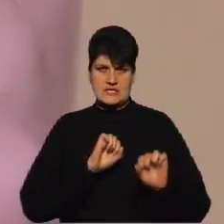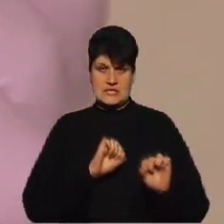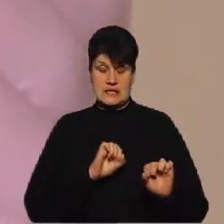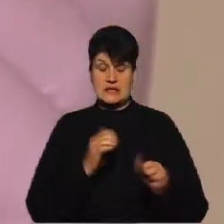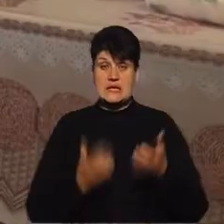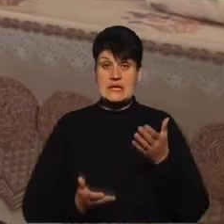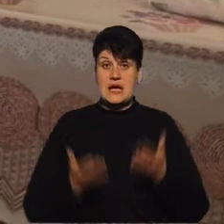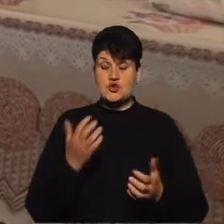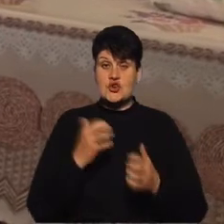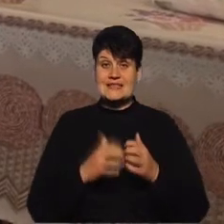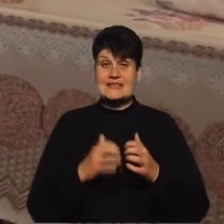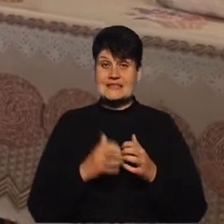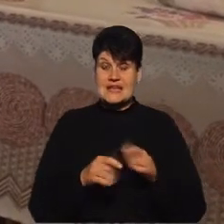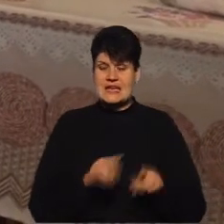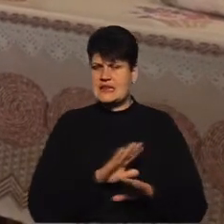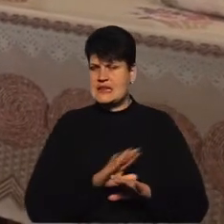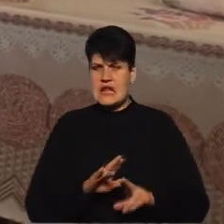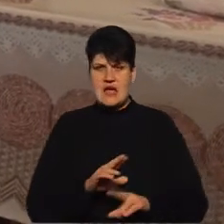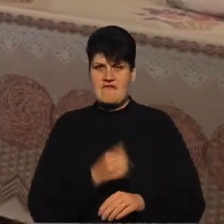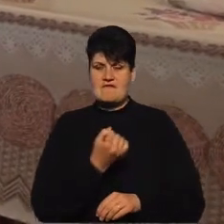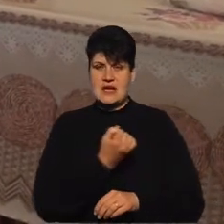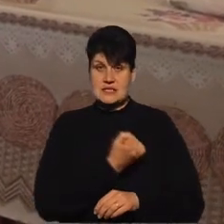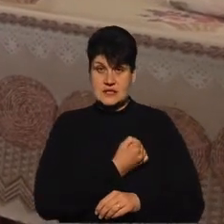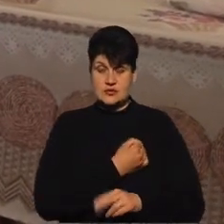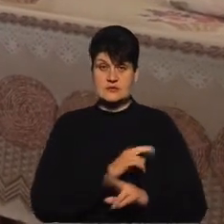серед невакцинованих летальність складає